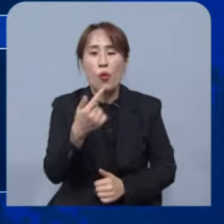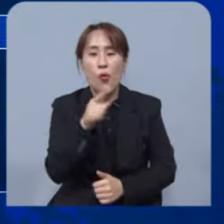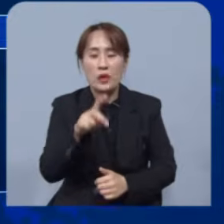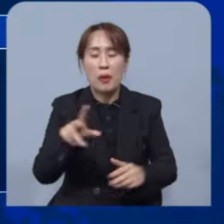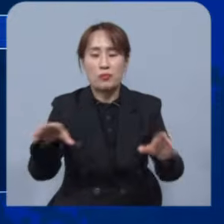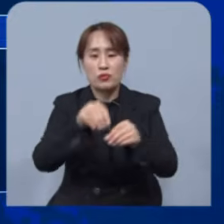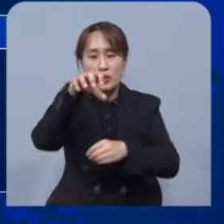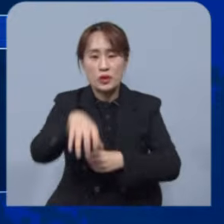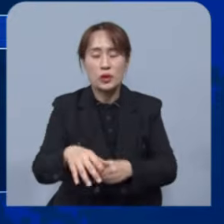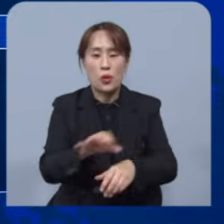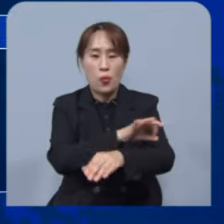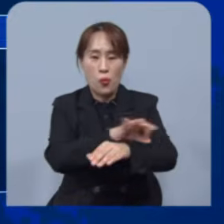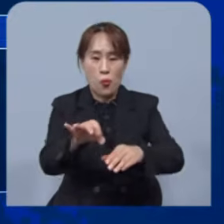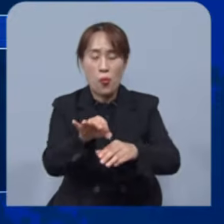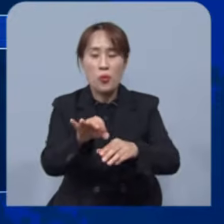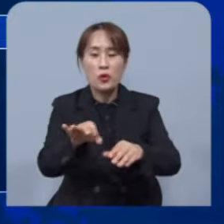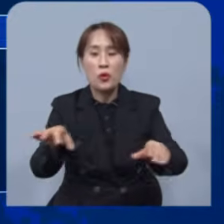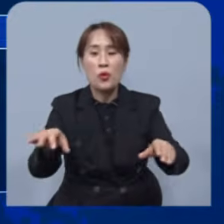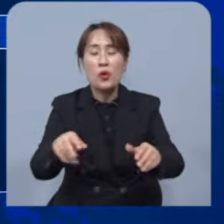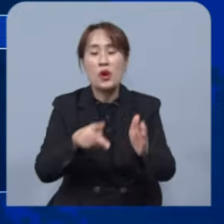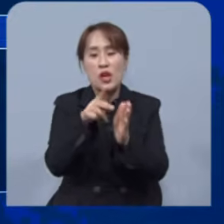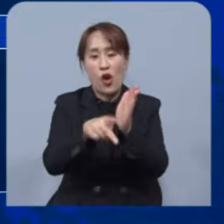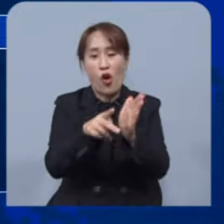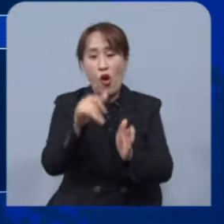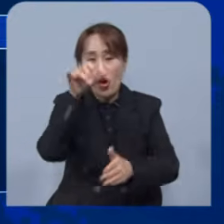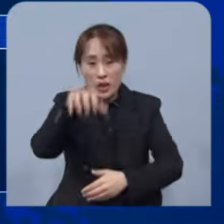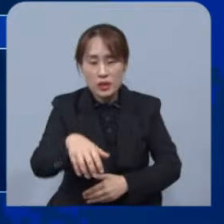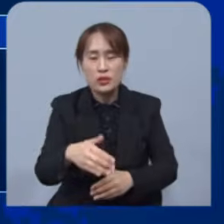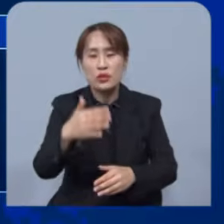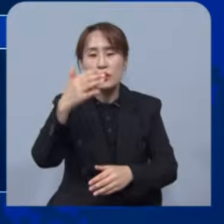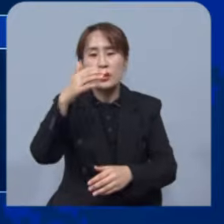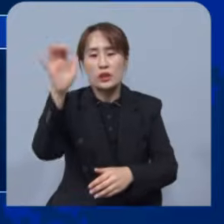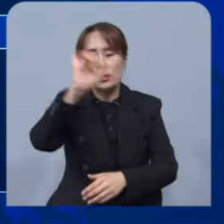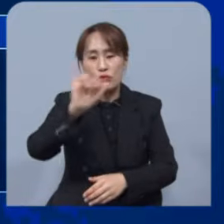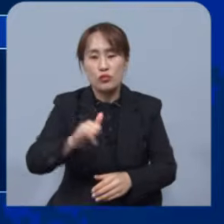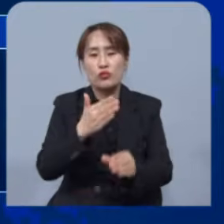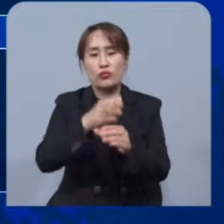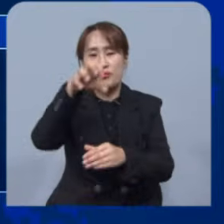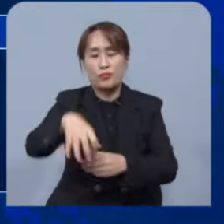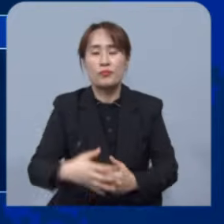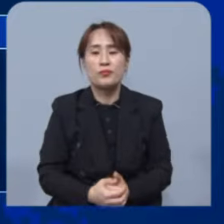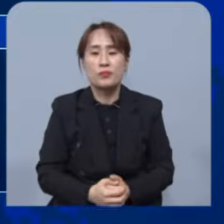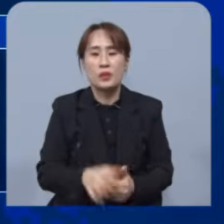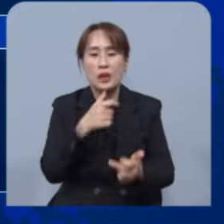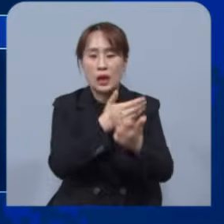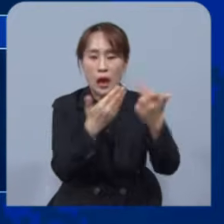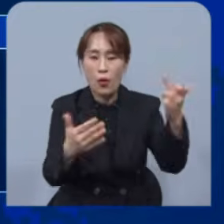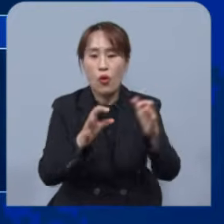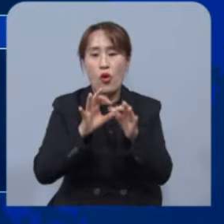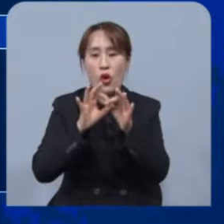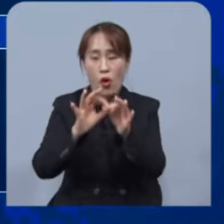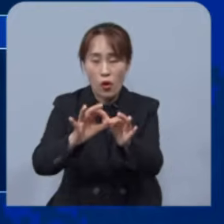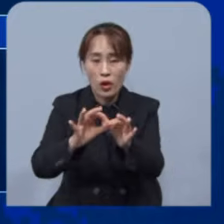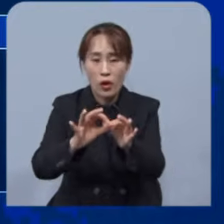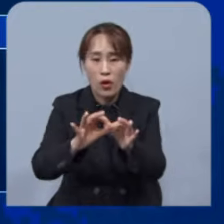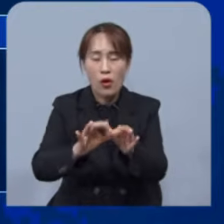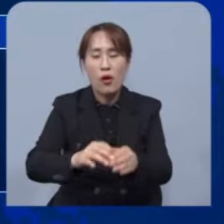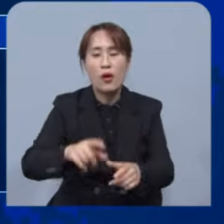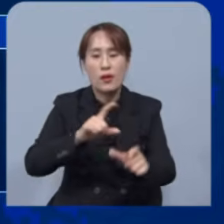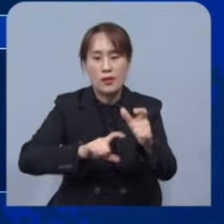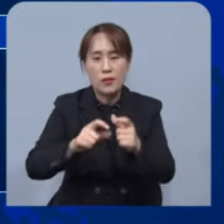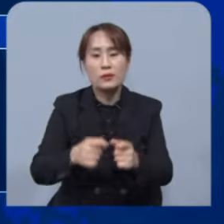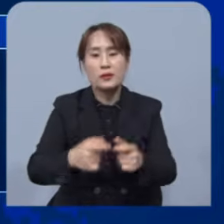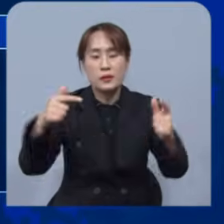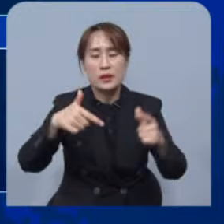분기점인 오송역이 위치한 국토의 중심입니다. 강원권과의 연결을